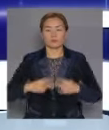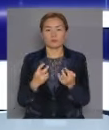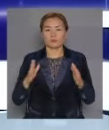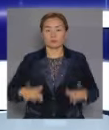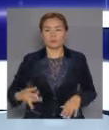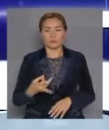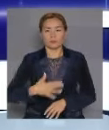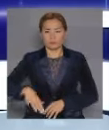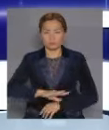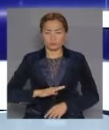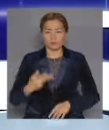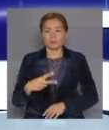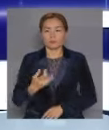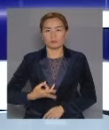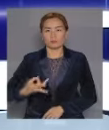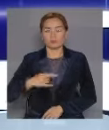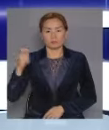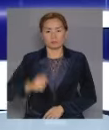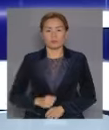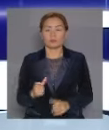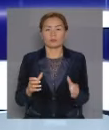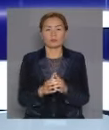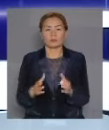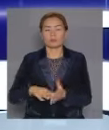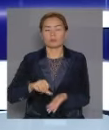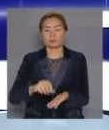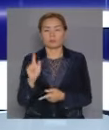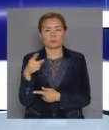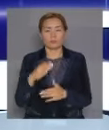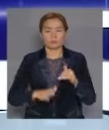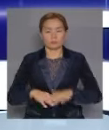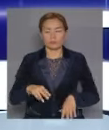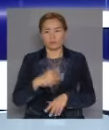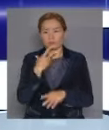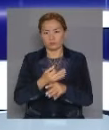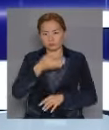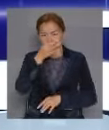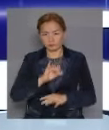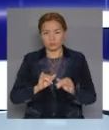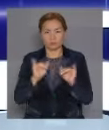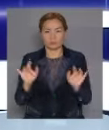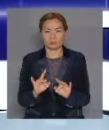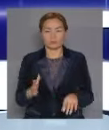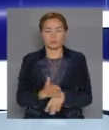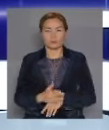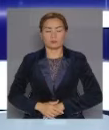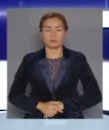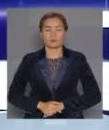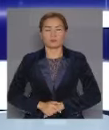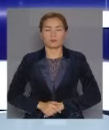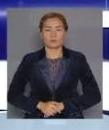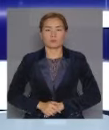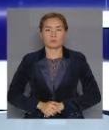отырысында республиканың 20 өңірінен келген делегация құрамындағы озық мамандар өз тәжірибелерімен бөлісті. Толығырақ